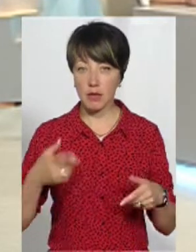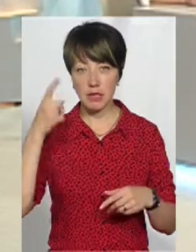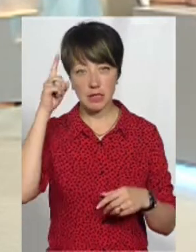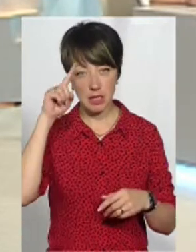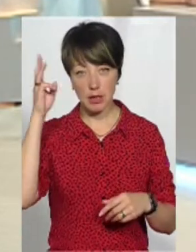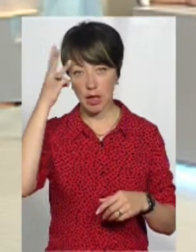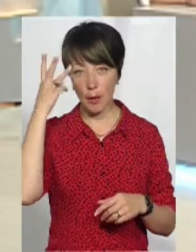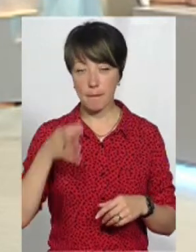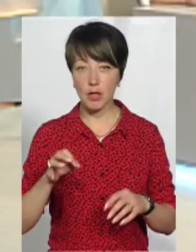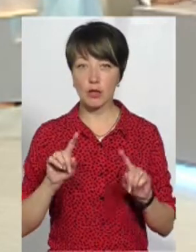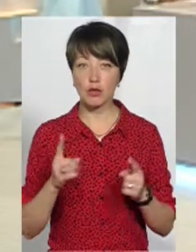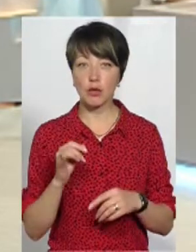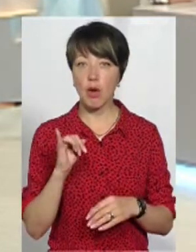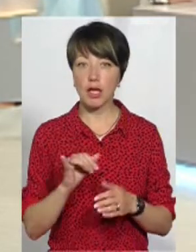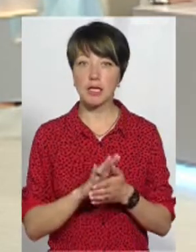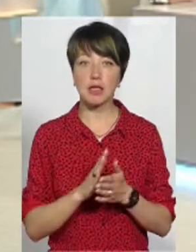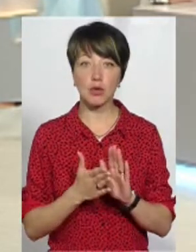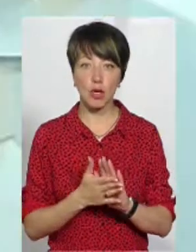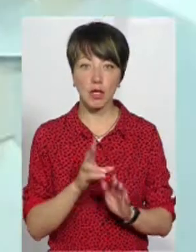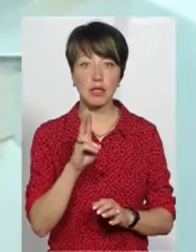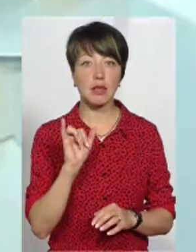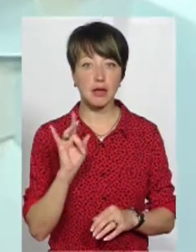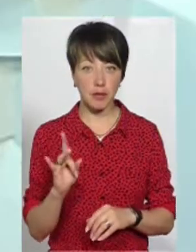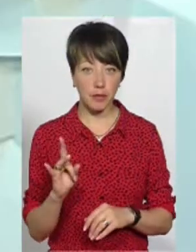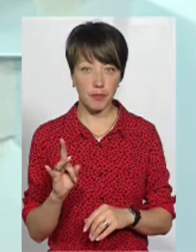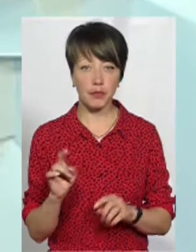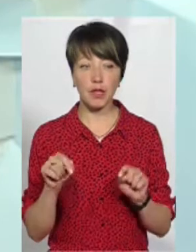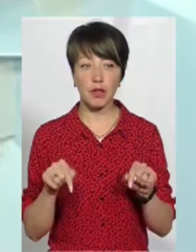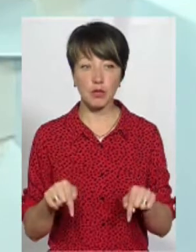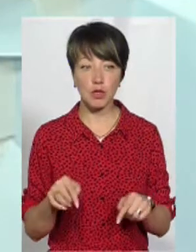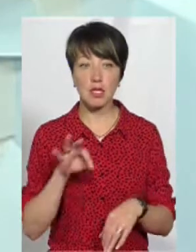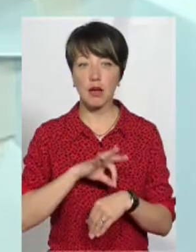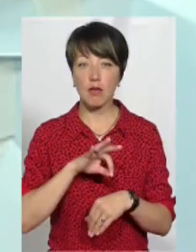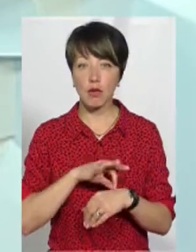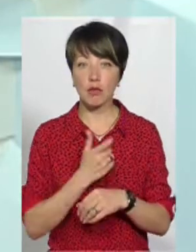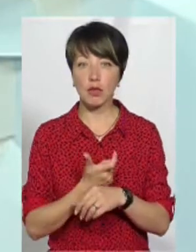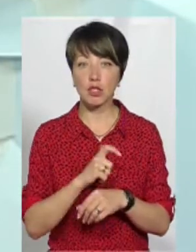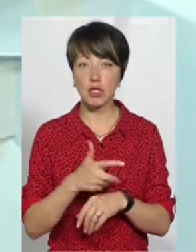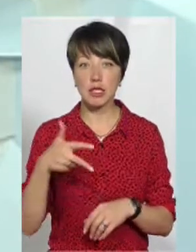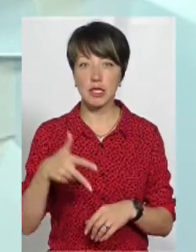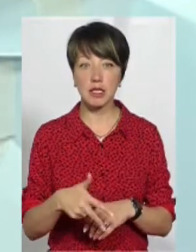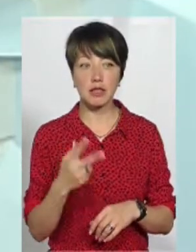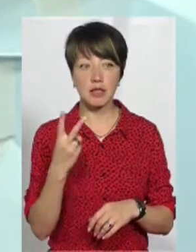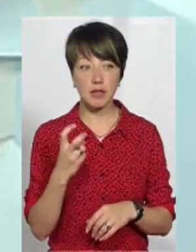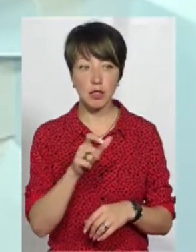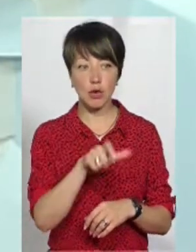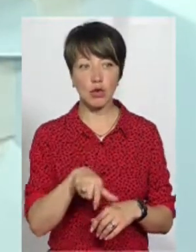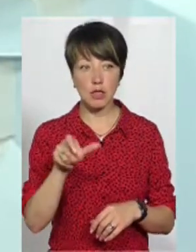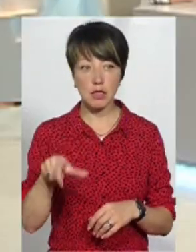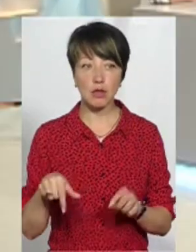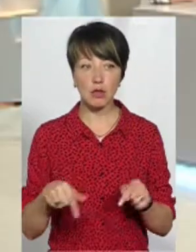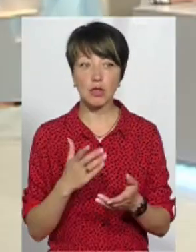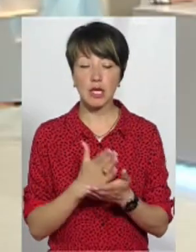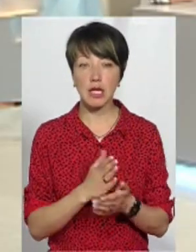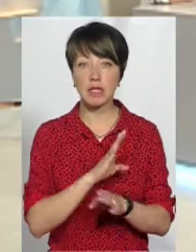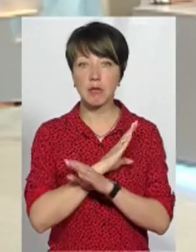на Хмельниччині дуже погана ситуація з кором. Тут захворіло більше, ніж 3200 осіб. Тут